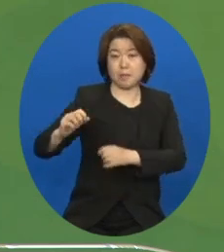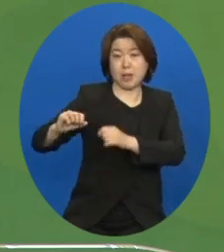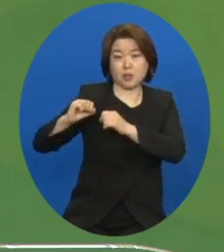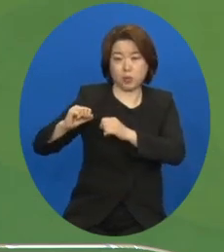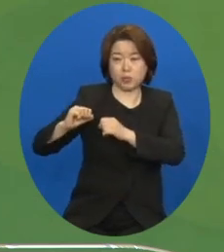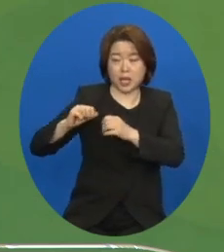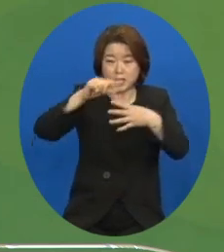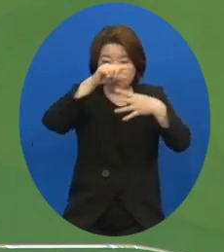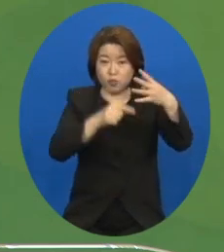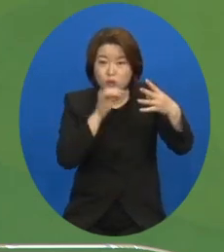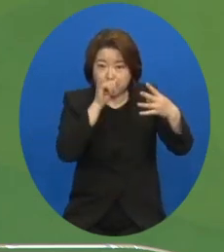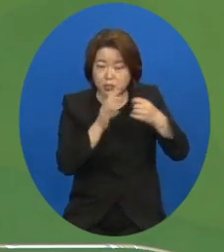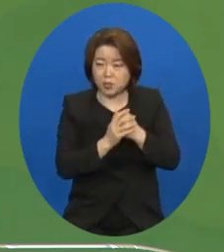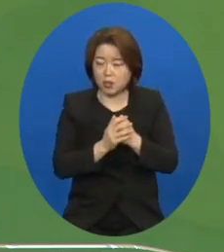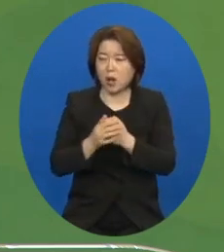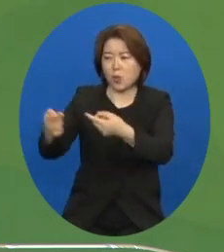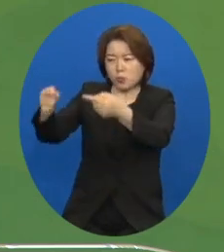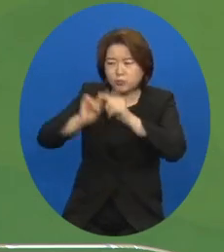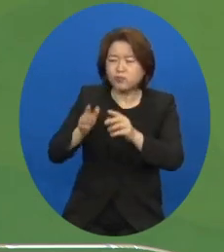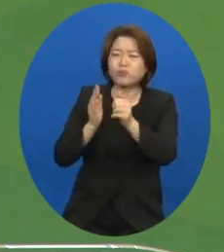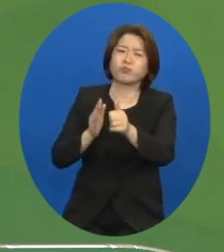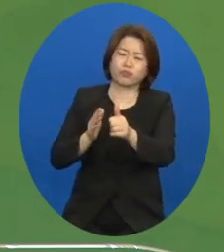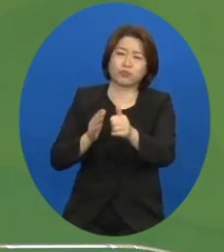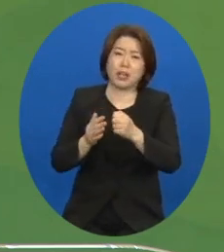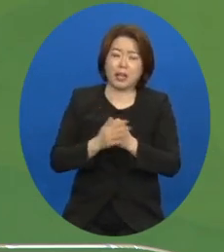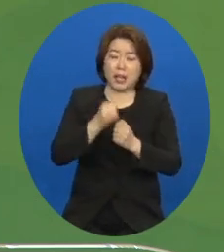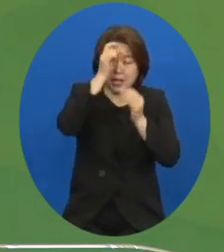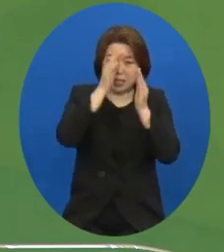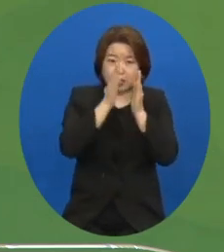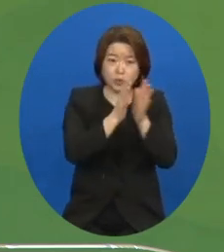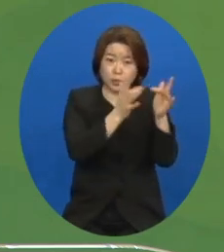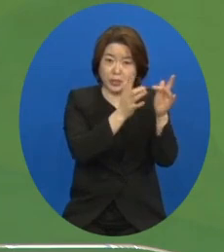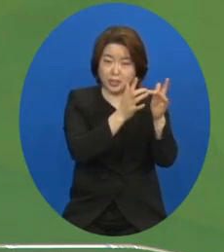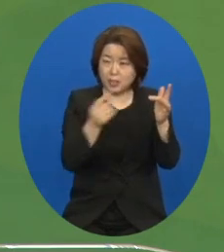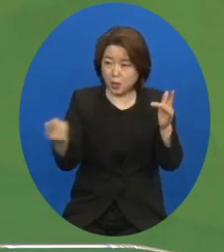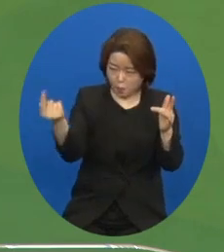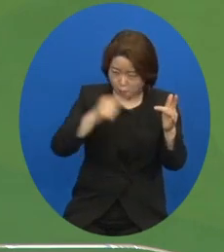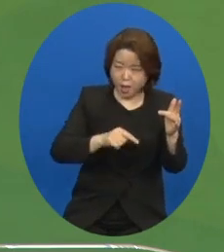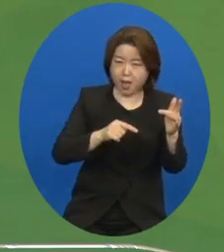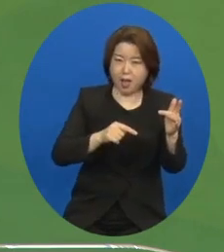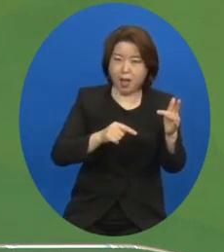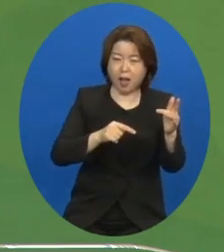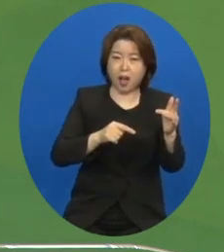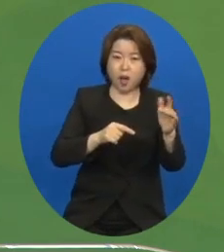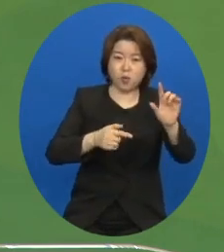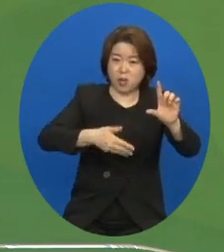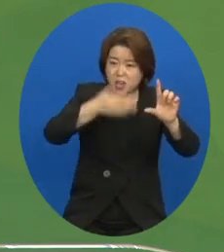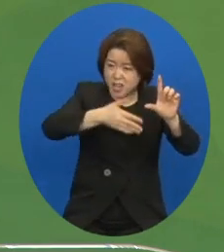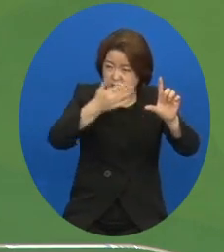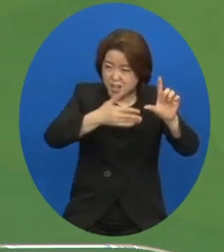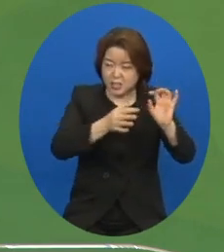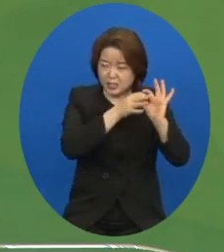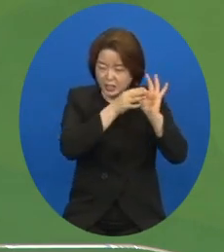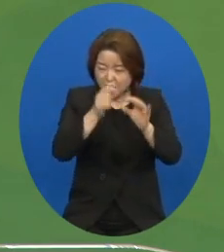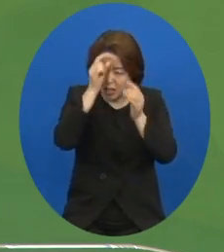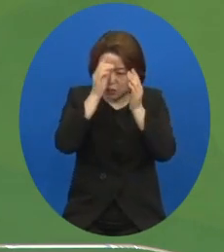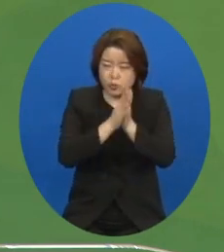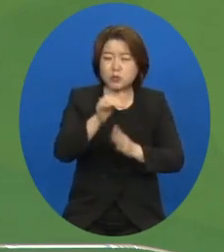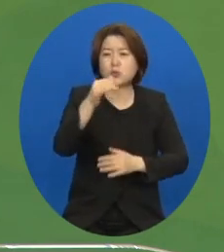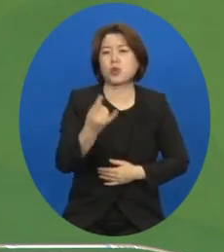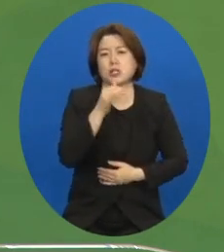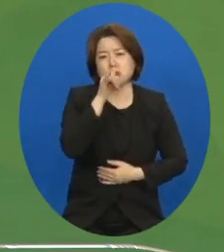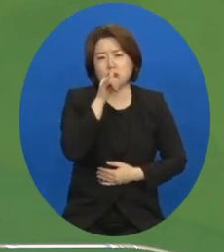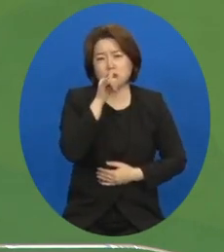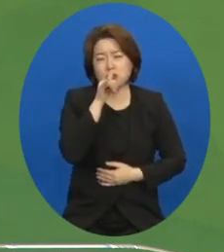우리가 우리 기도 사이트에 들어와서 함께 실시간으로 지금 계속 기도회가 이어지고